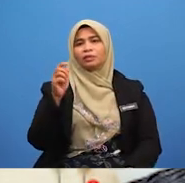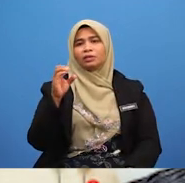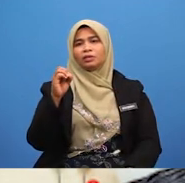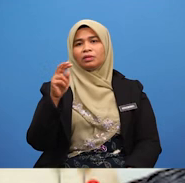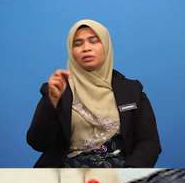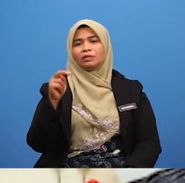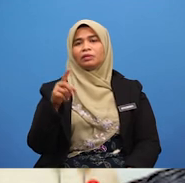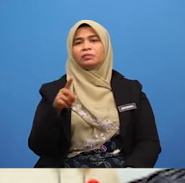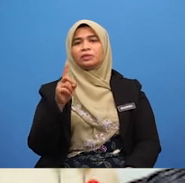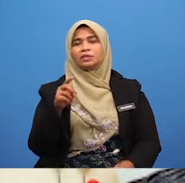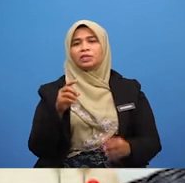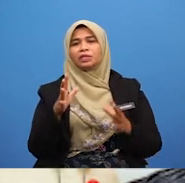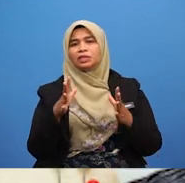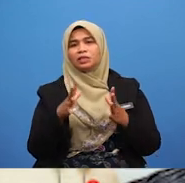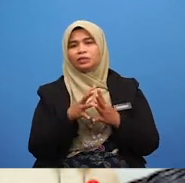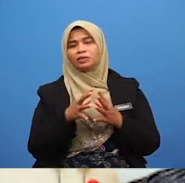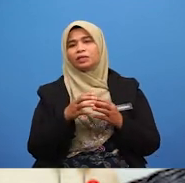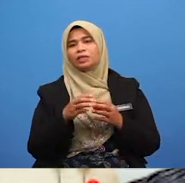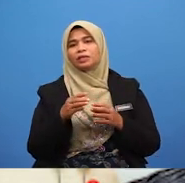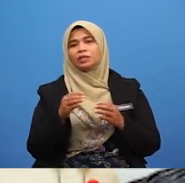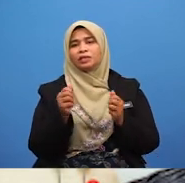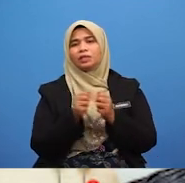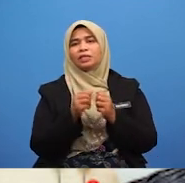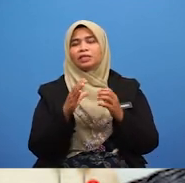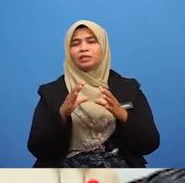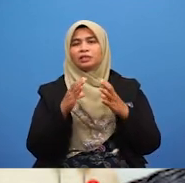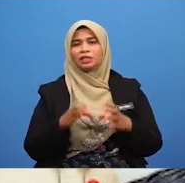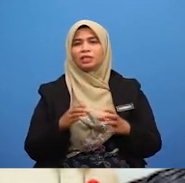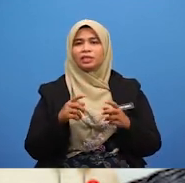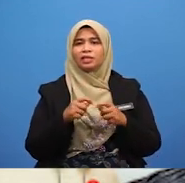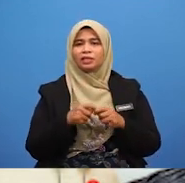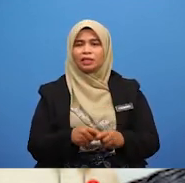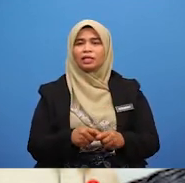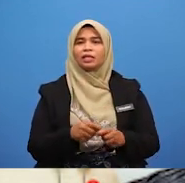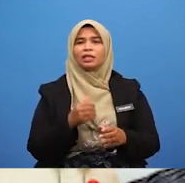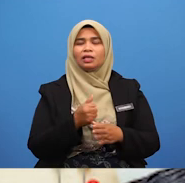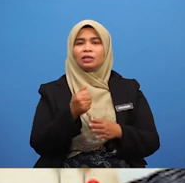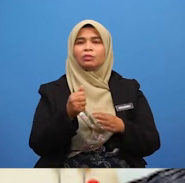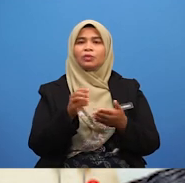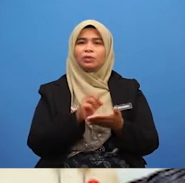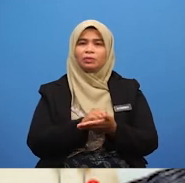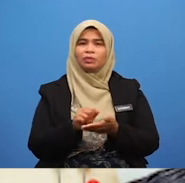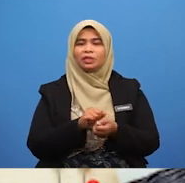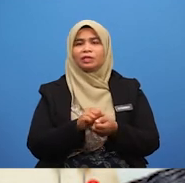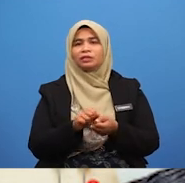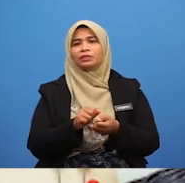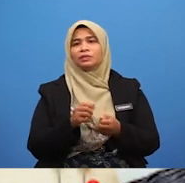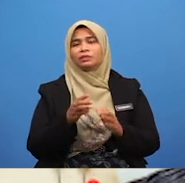anda perlu kecutkan fabrik dengan cara menekan atau membasuhnya terlebih